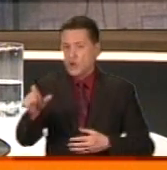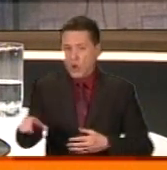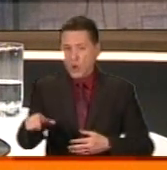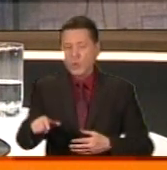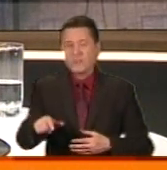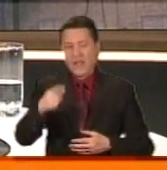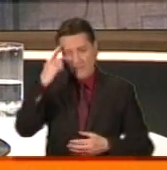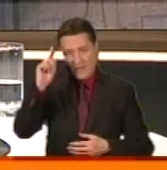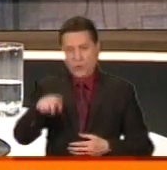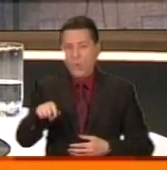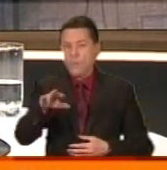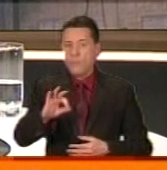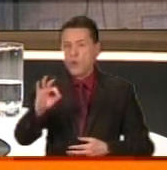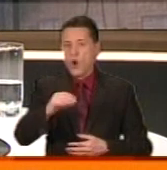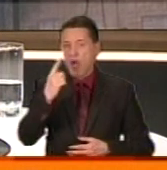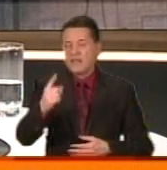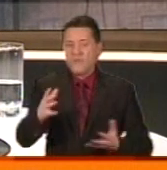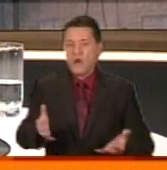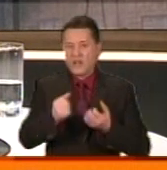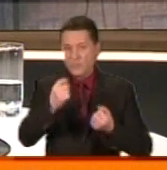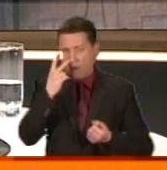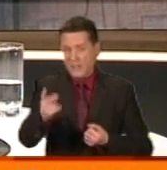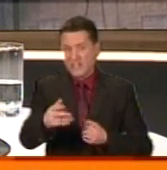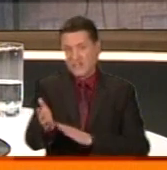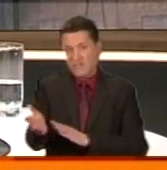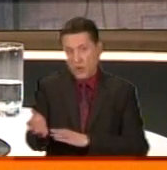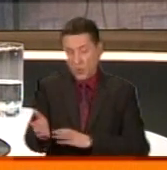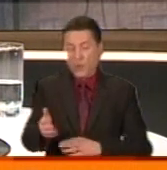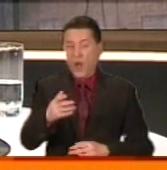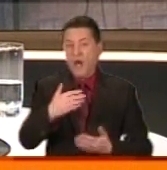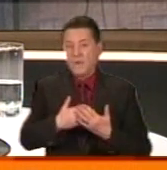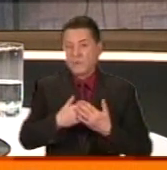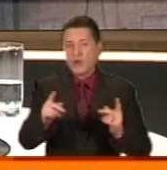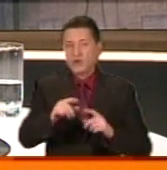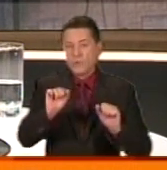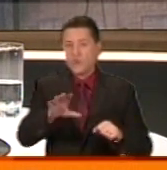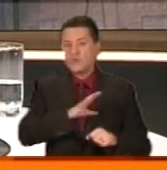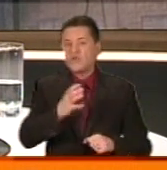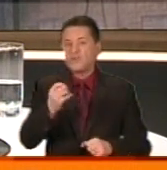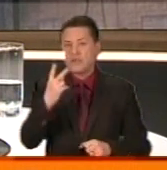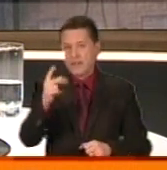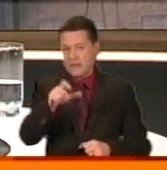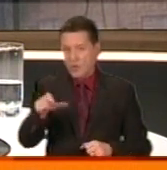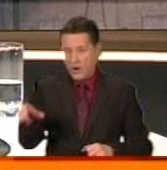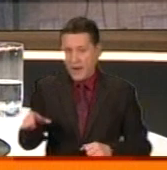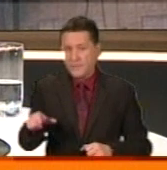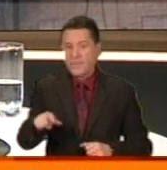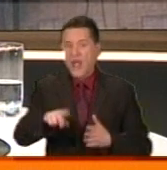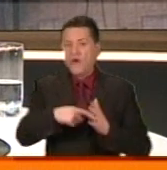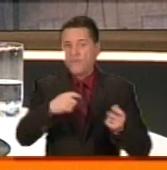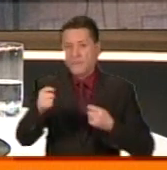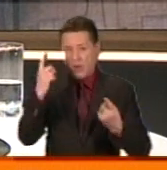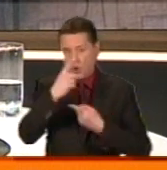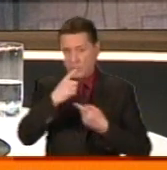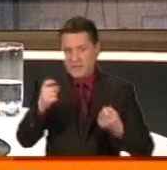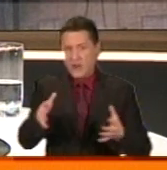достеменно відомо про одного бо рятувальники бачать його руку але Припускають що може бути ще двоє тим часом у мерії вже оголосили